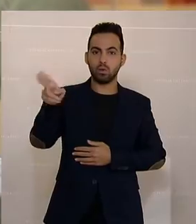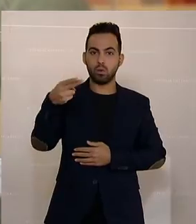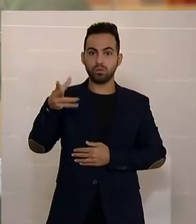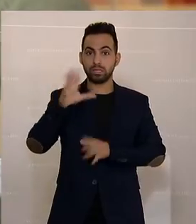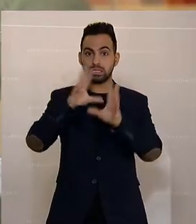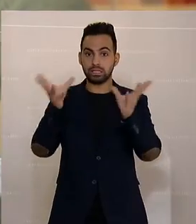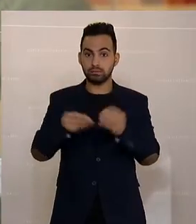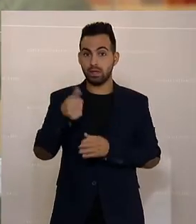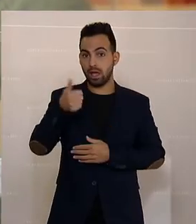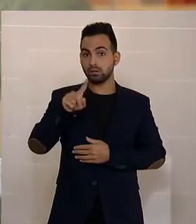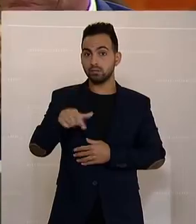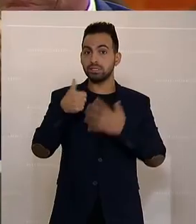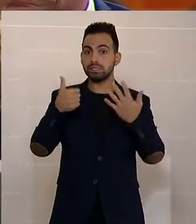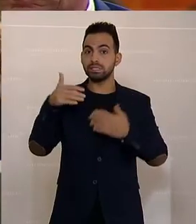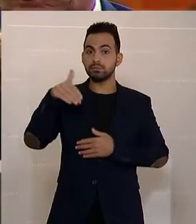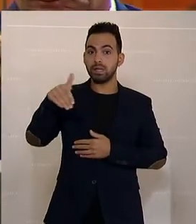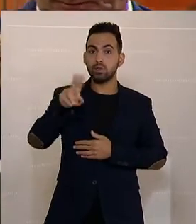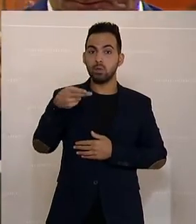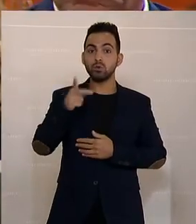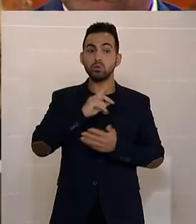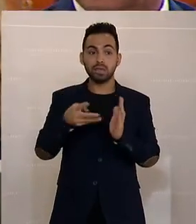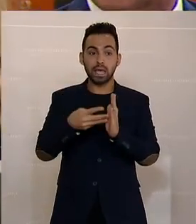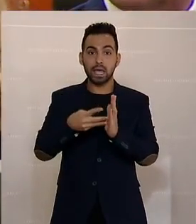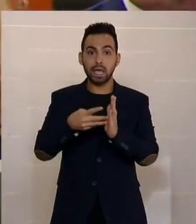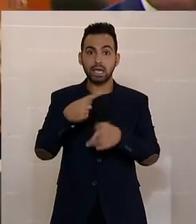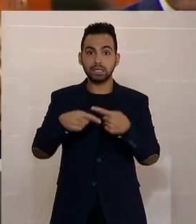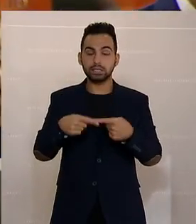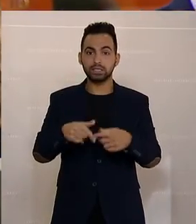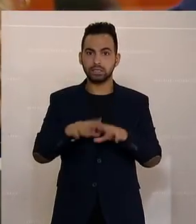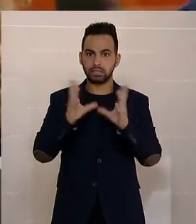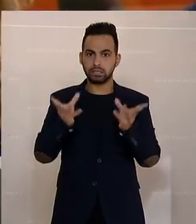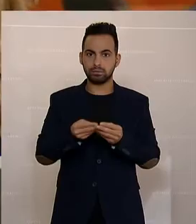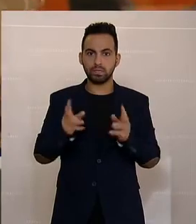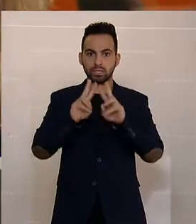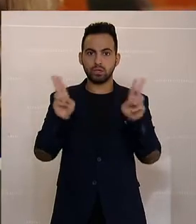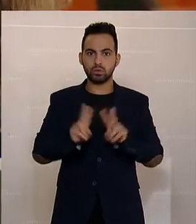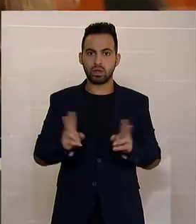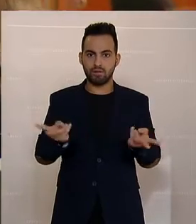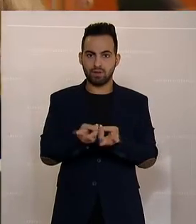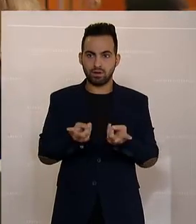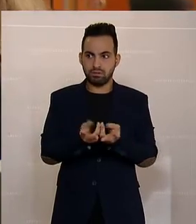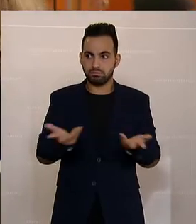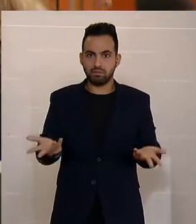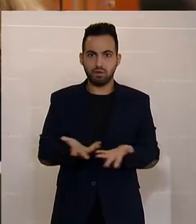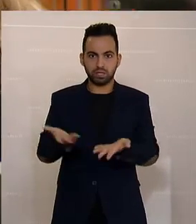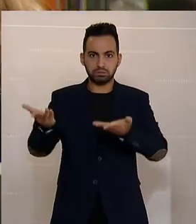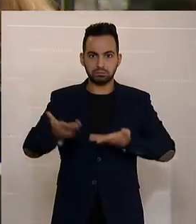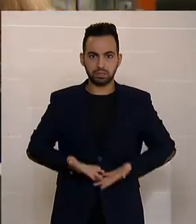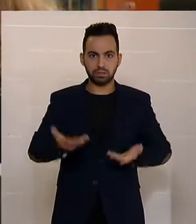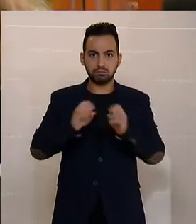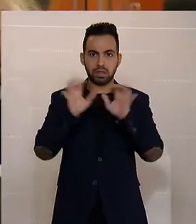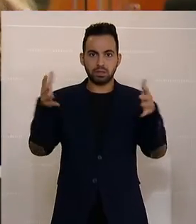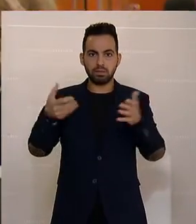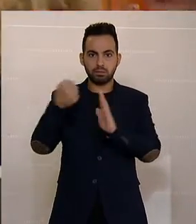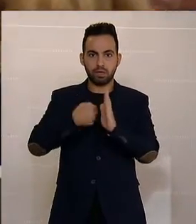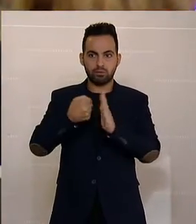in Summe 1,6 Milliarden Euro nur für die Testerei, die uns im internationalen Vergleich jetzt nicht wahnsinnig viel gebracht hat in der